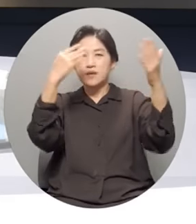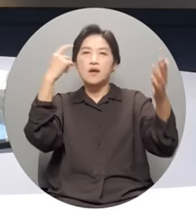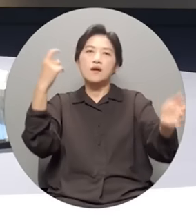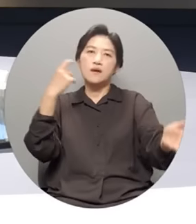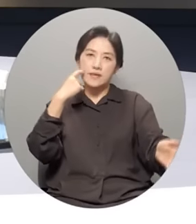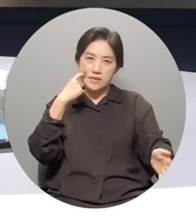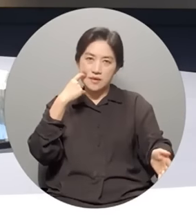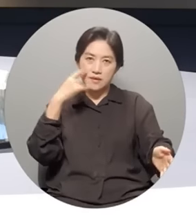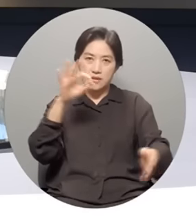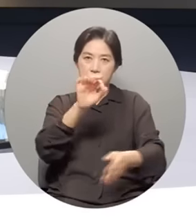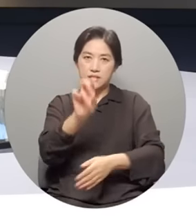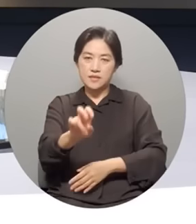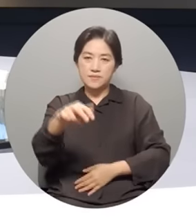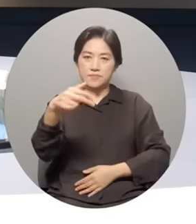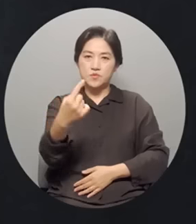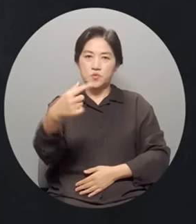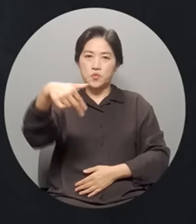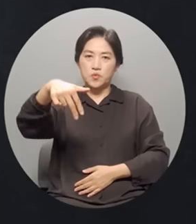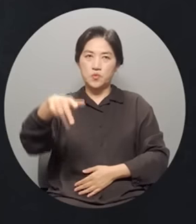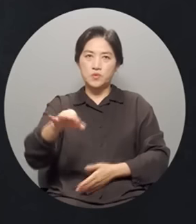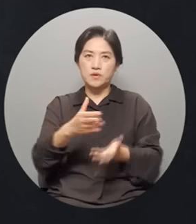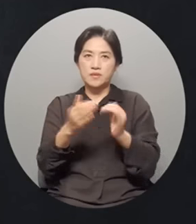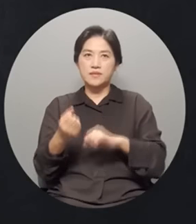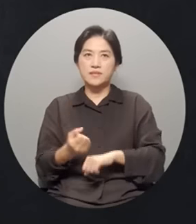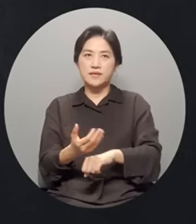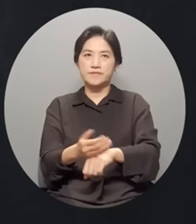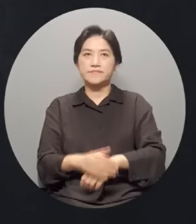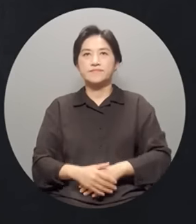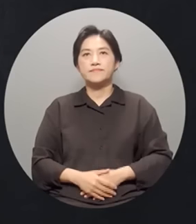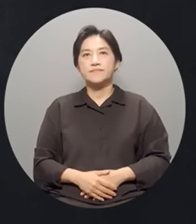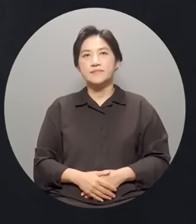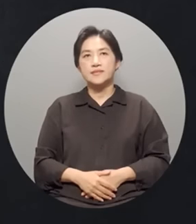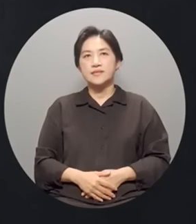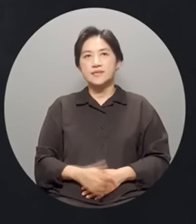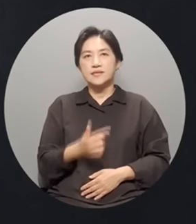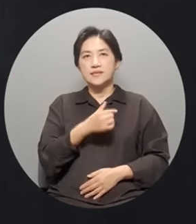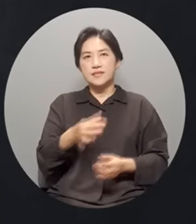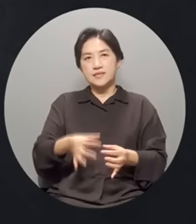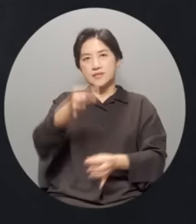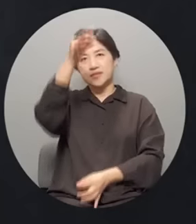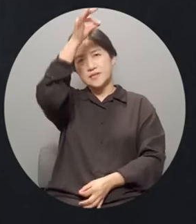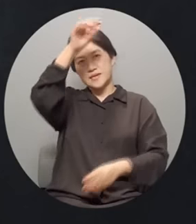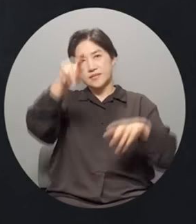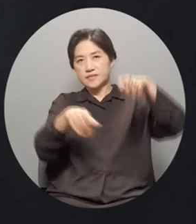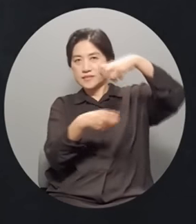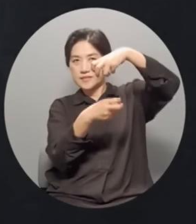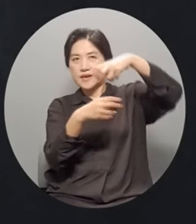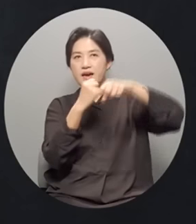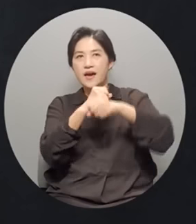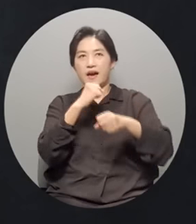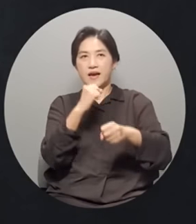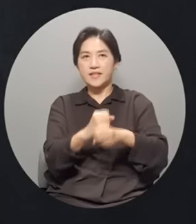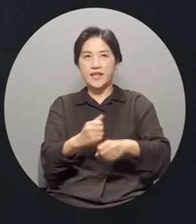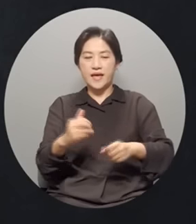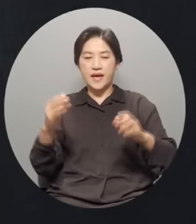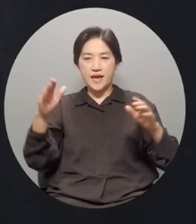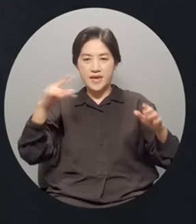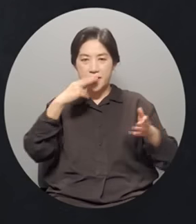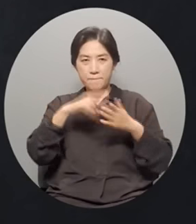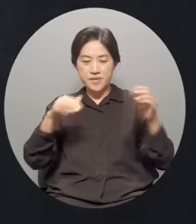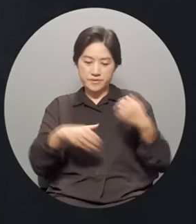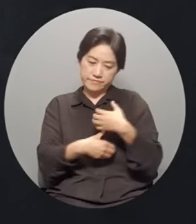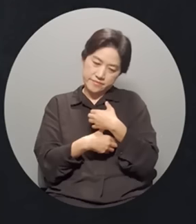임소정 기자입니다 긴 장대에 매달린 아이와 하얀 비둘기를 가슴에 품은